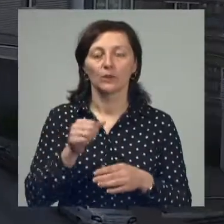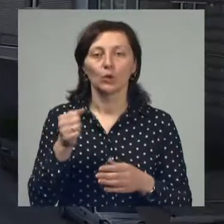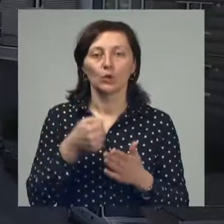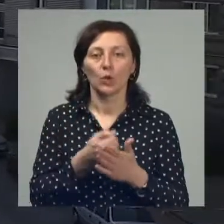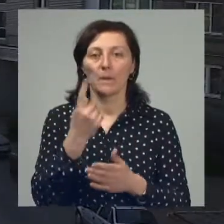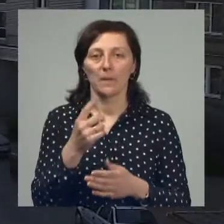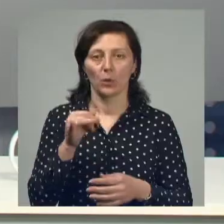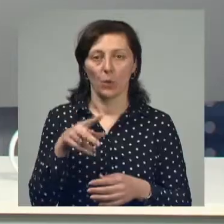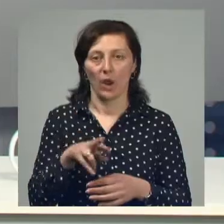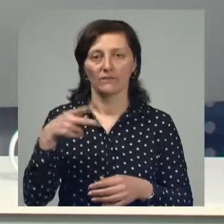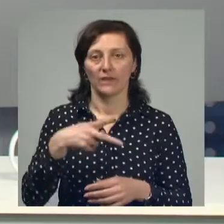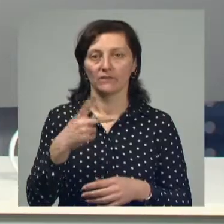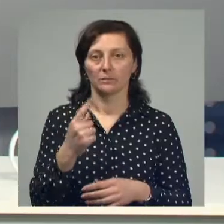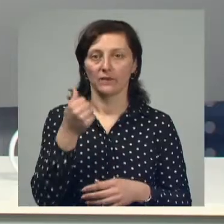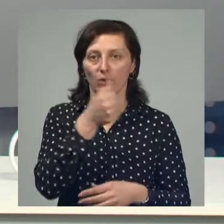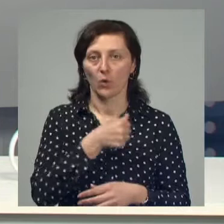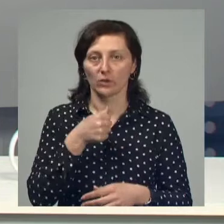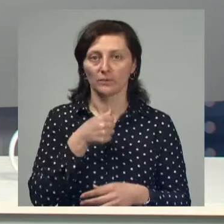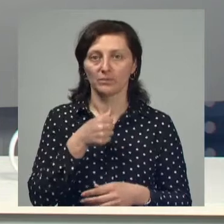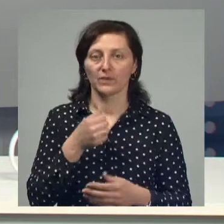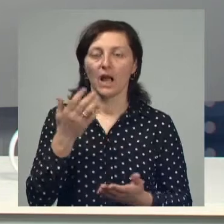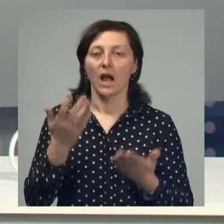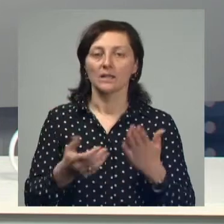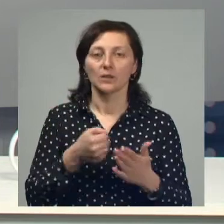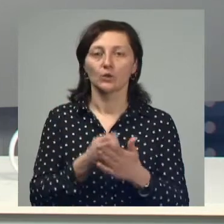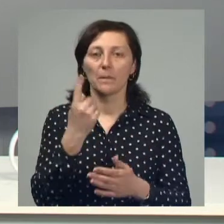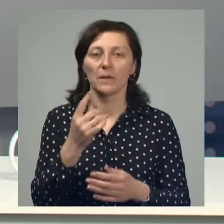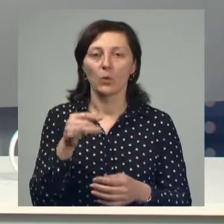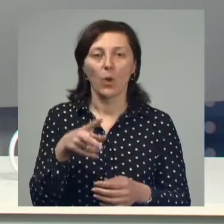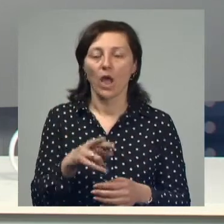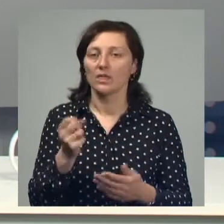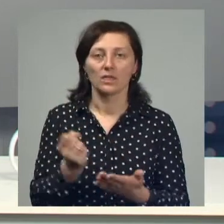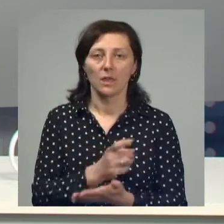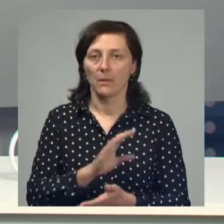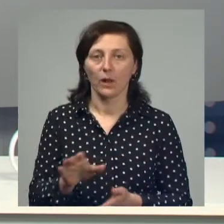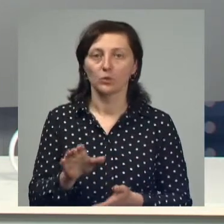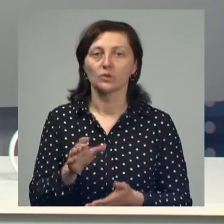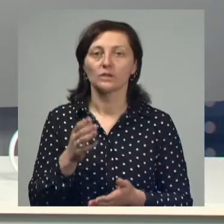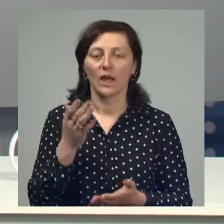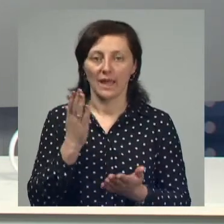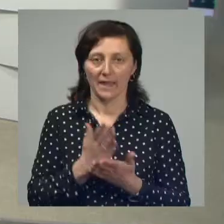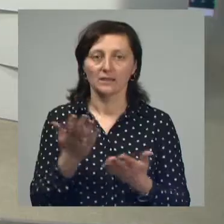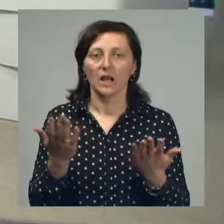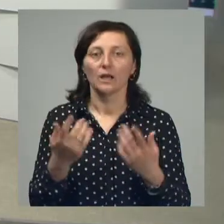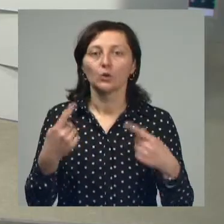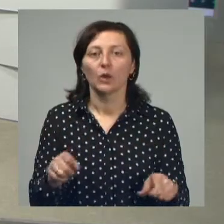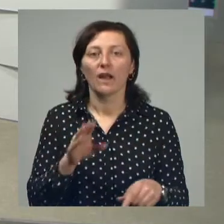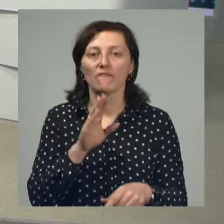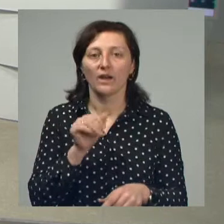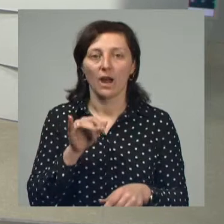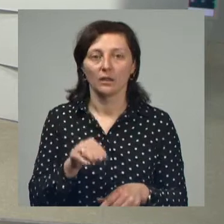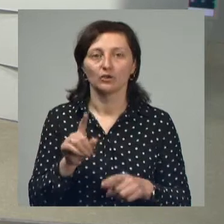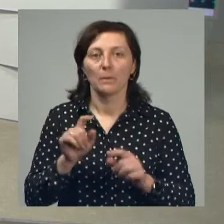этого года раз подожди а если до 1 июля не получится то есть хоть какие-то еще варианты чтобы ну поменьше